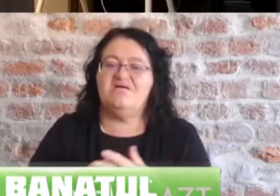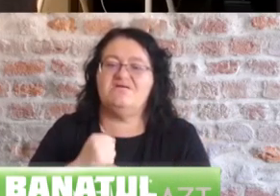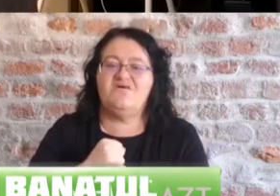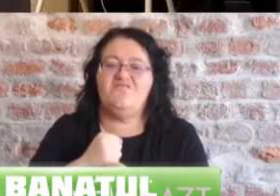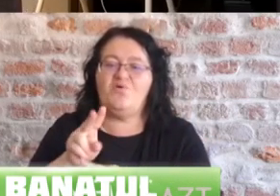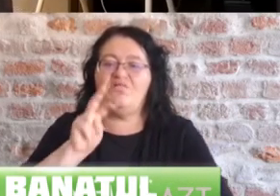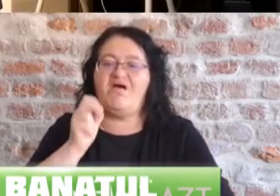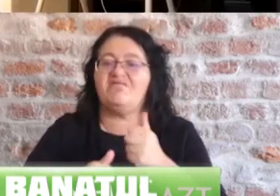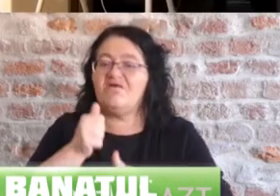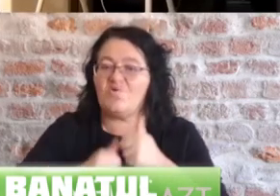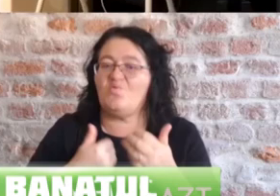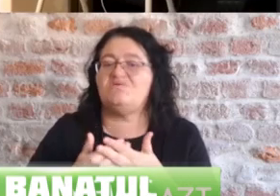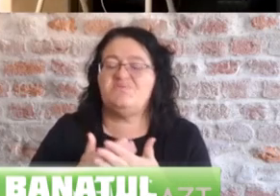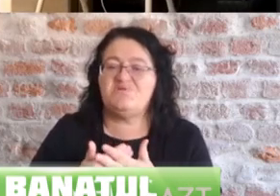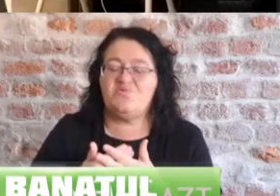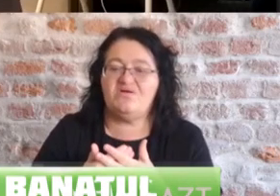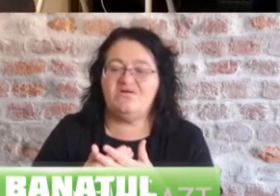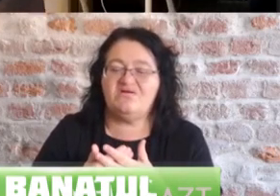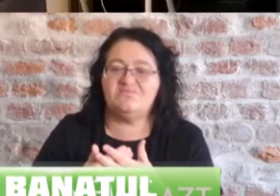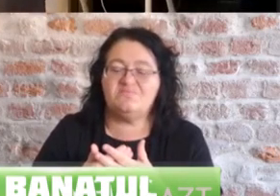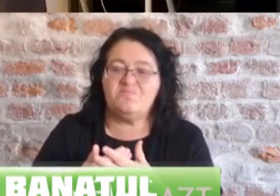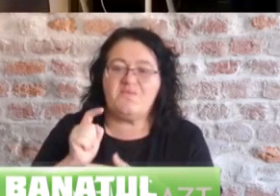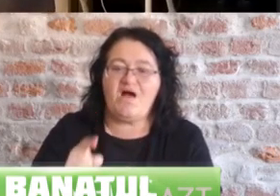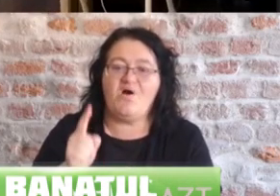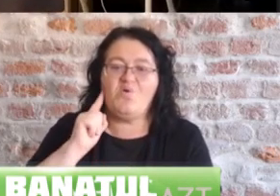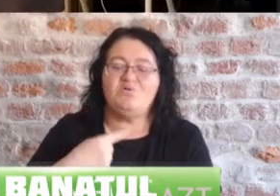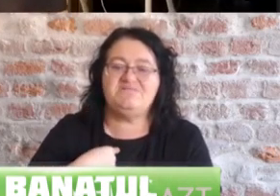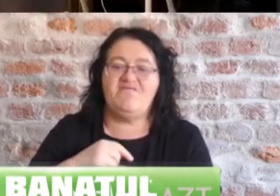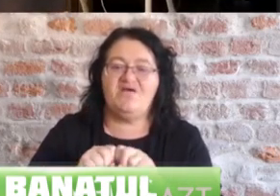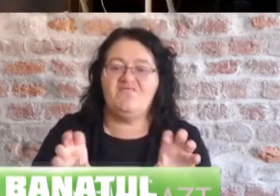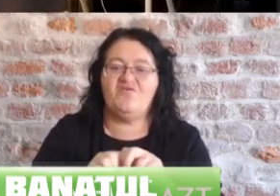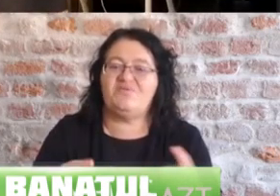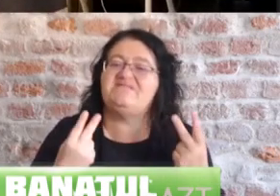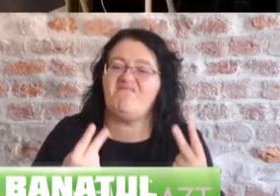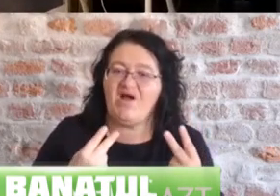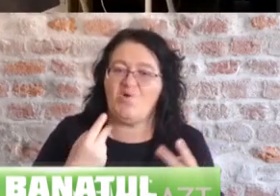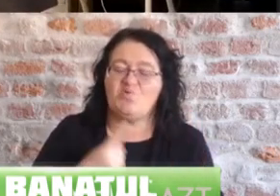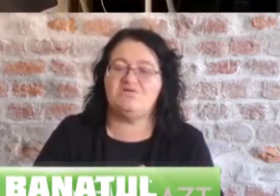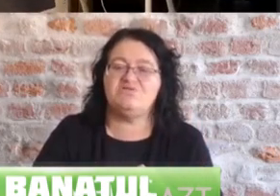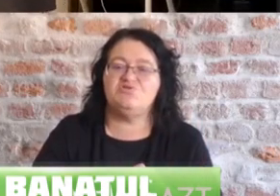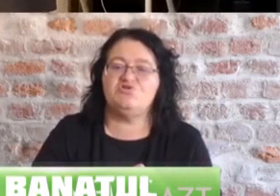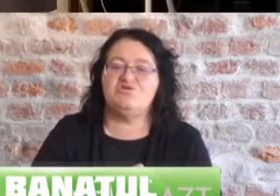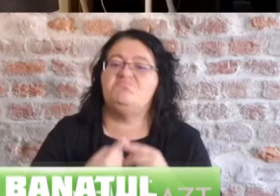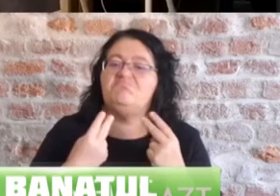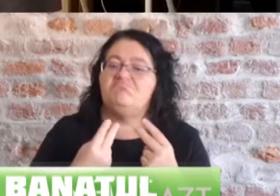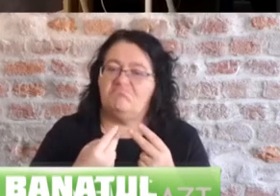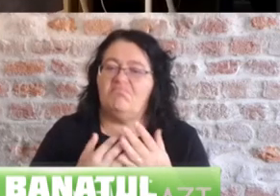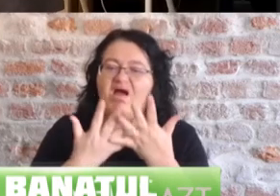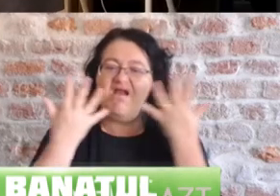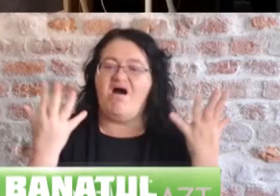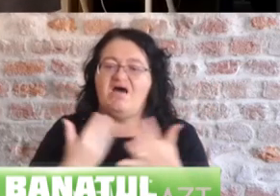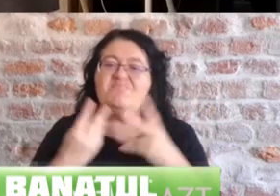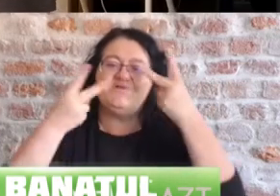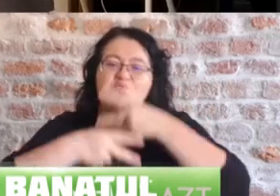elaborată că acolo se află informațiile valoroase și relevante, de fapt, pentru a